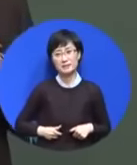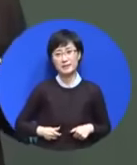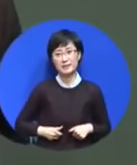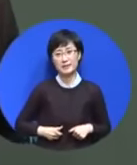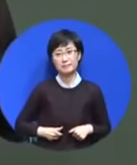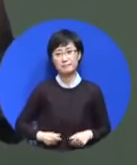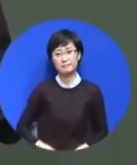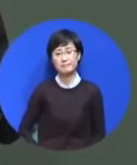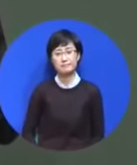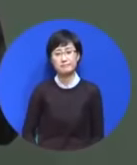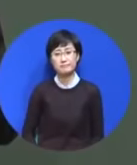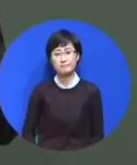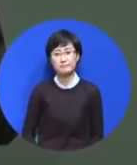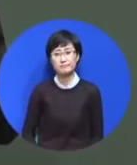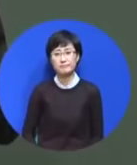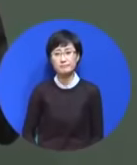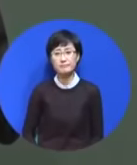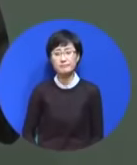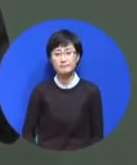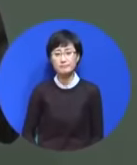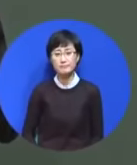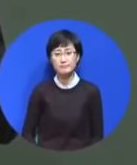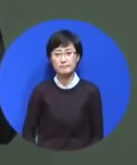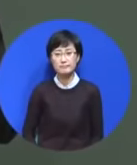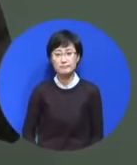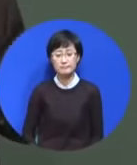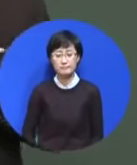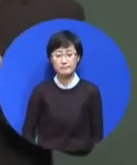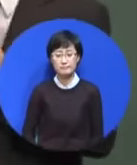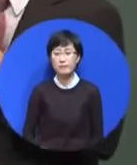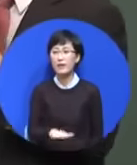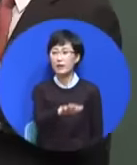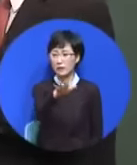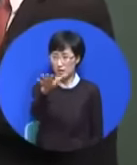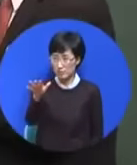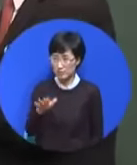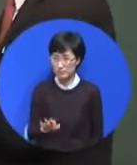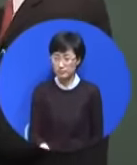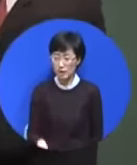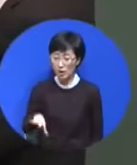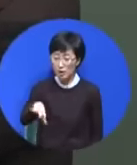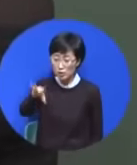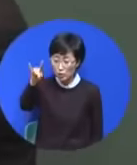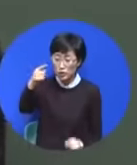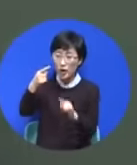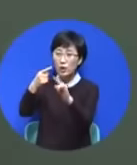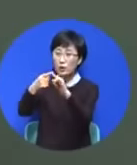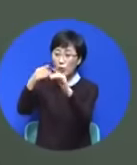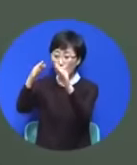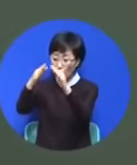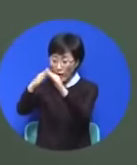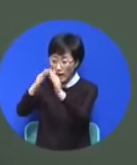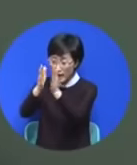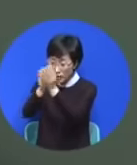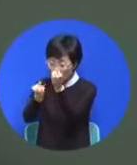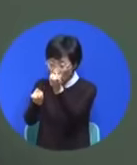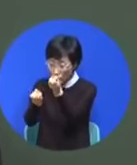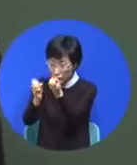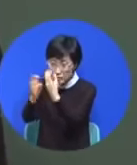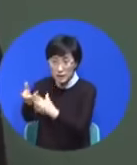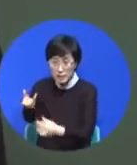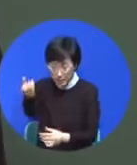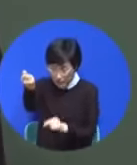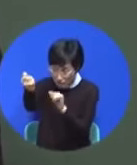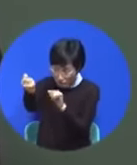사이요 아시겠죠 그러면 여러분은 초교에서 받은 응답 그대로 받게 되는